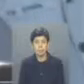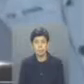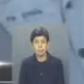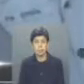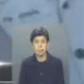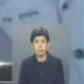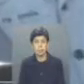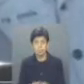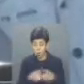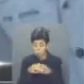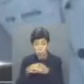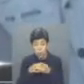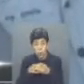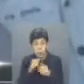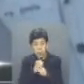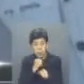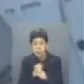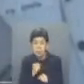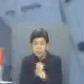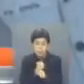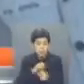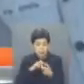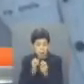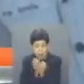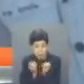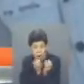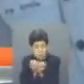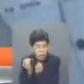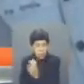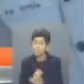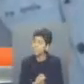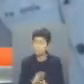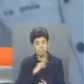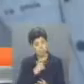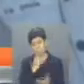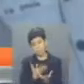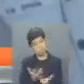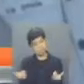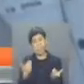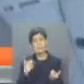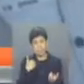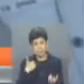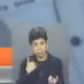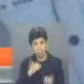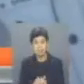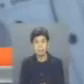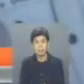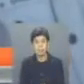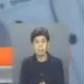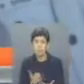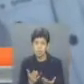เป็นกลุ่มนำในการก่อความไม่สงบแล้วก็ทำให้เกิดความเสียหายเกิดขึ้นในครั้งนี้โด